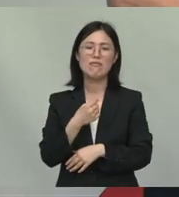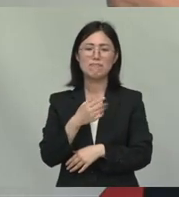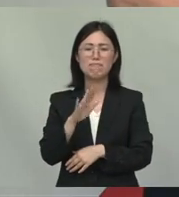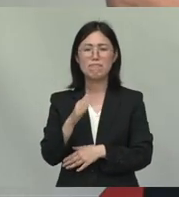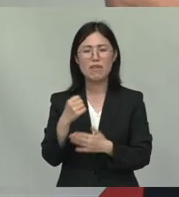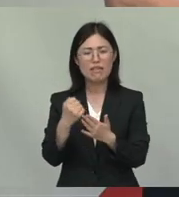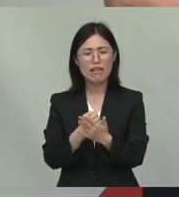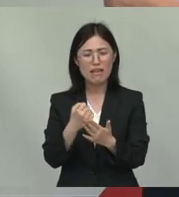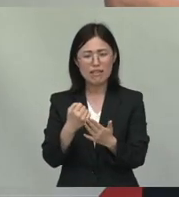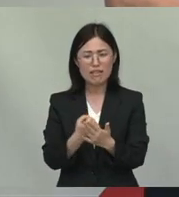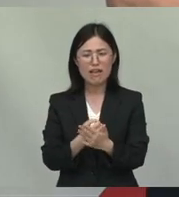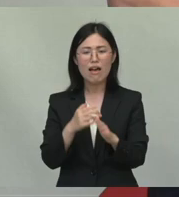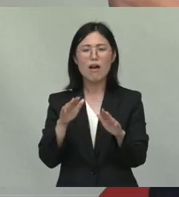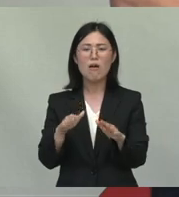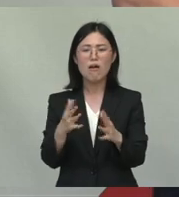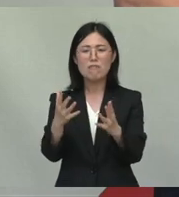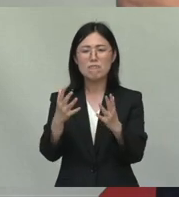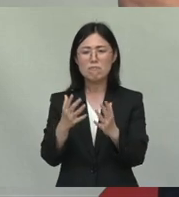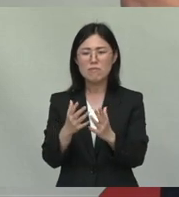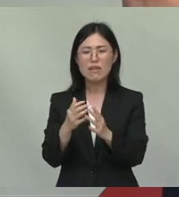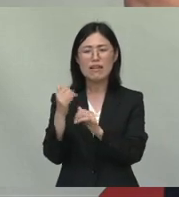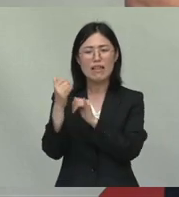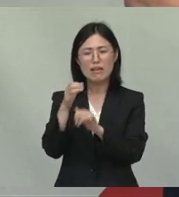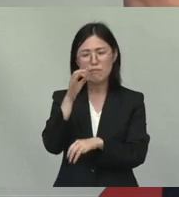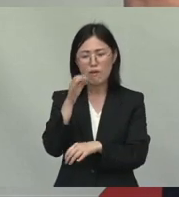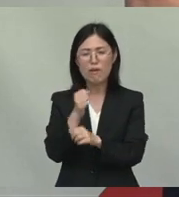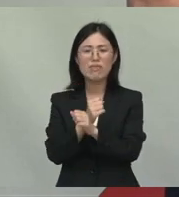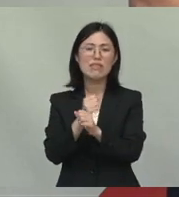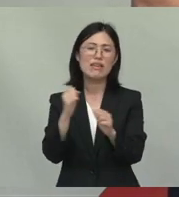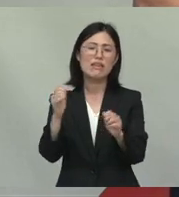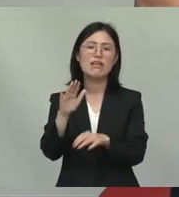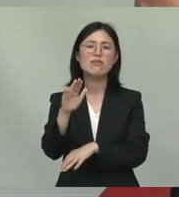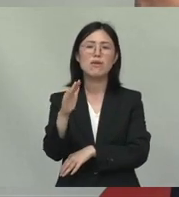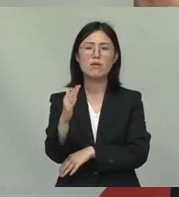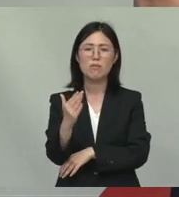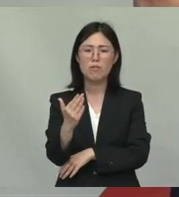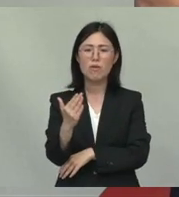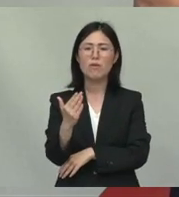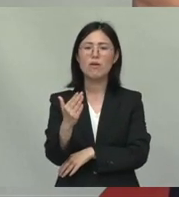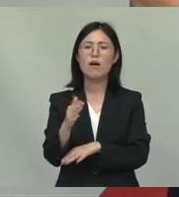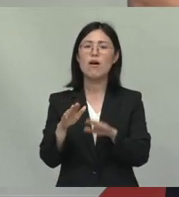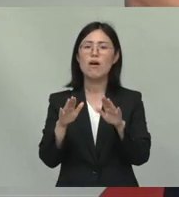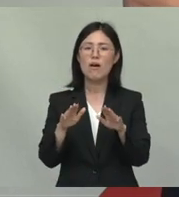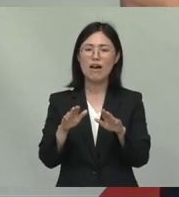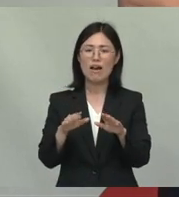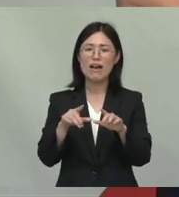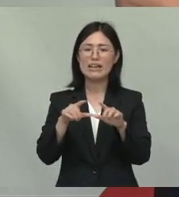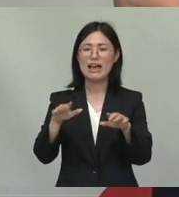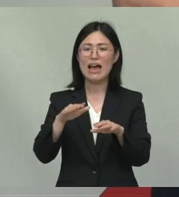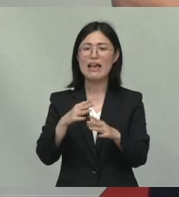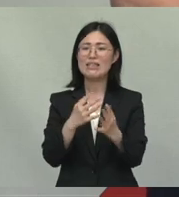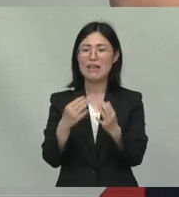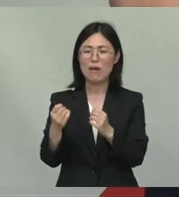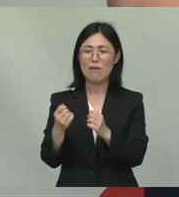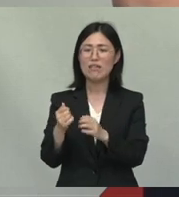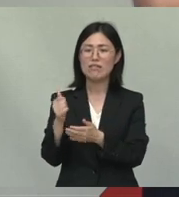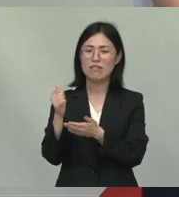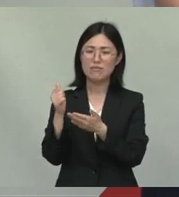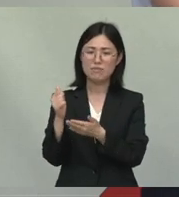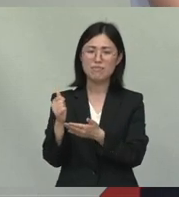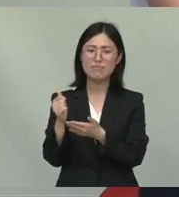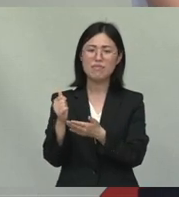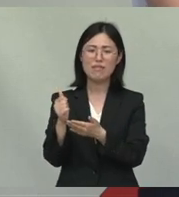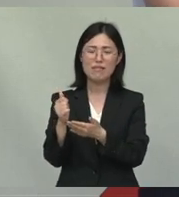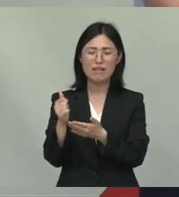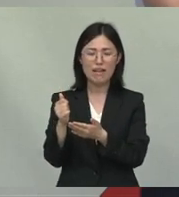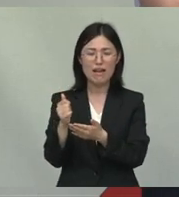れは叶わなかったわけでございますが、今こうして平沢安二さんに